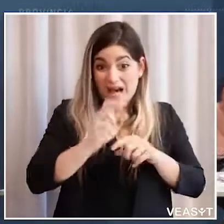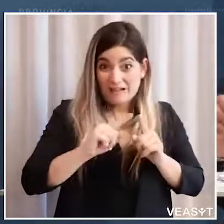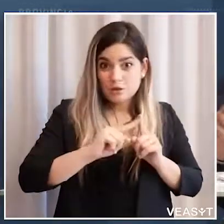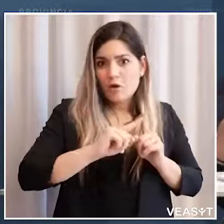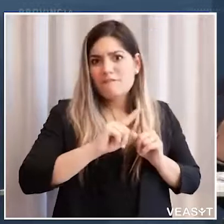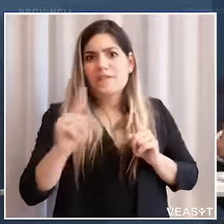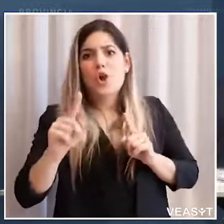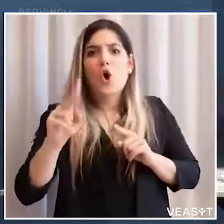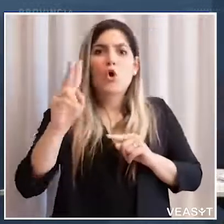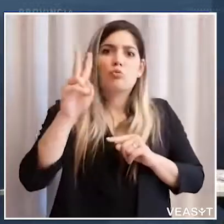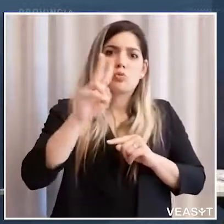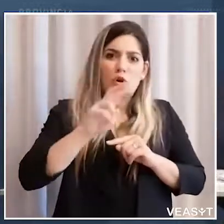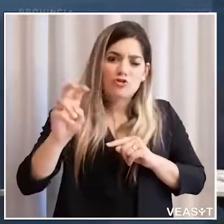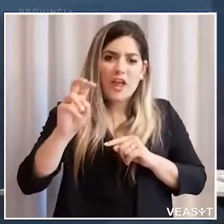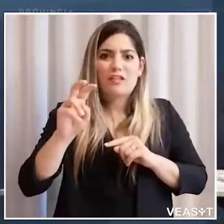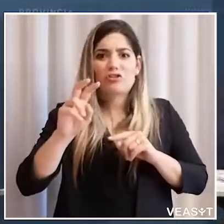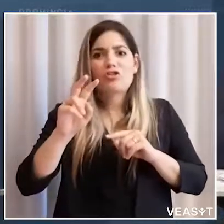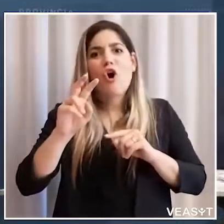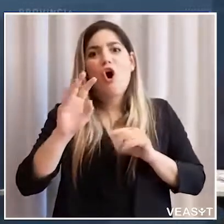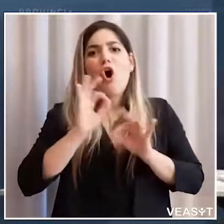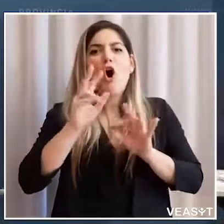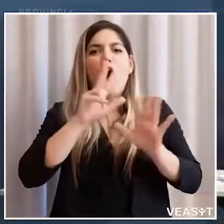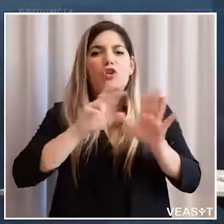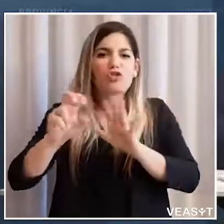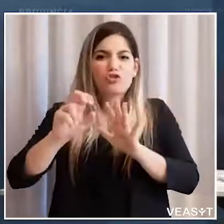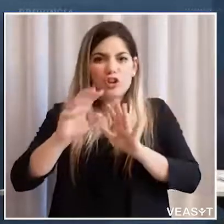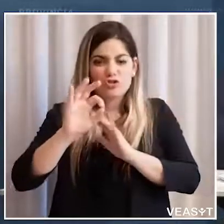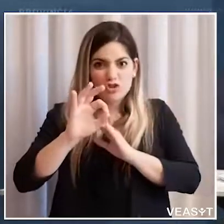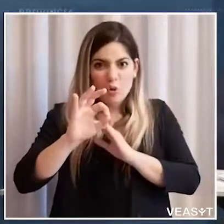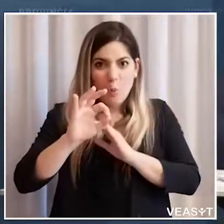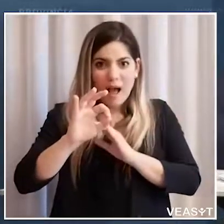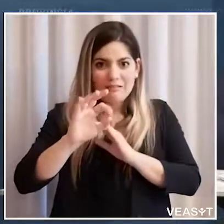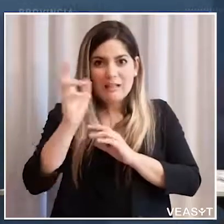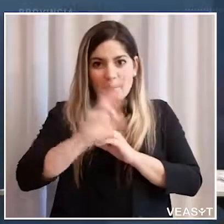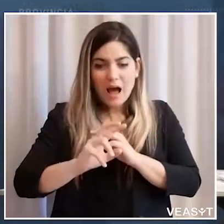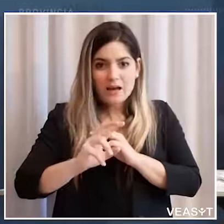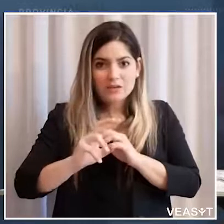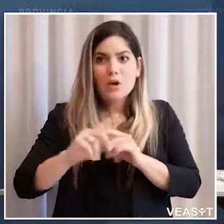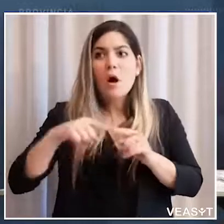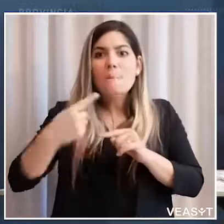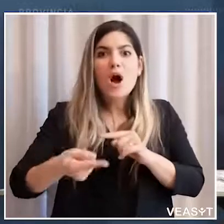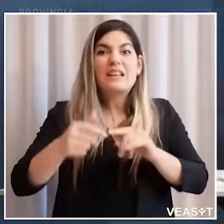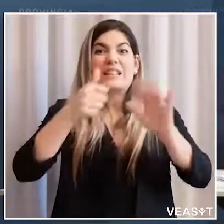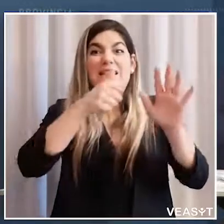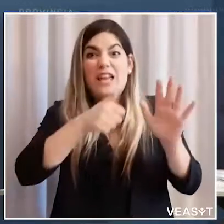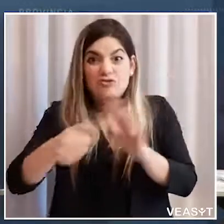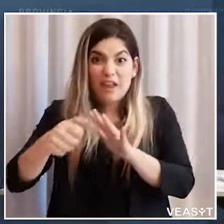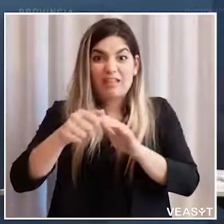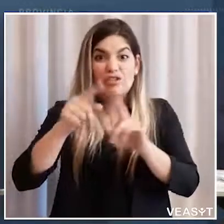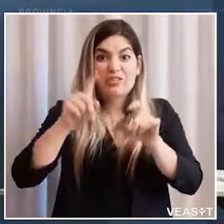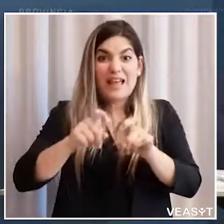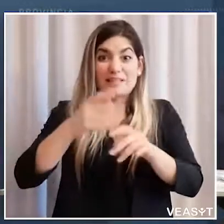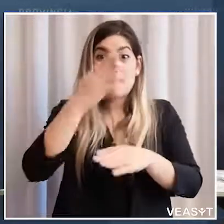dell'inizio del marzo a 200 850 tesco di viani dal 12 marzo oltre 600 test a partire del